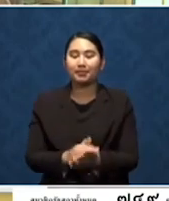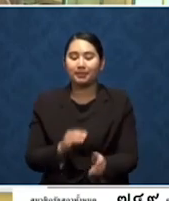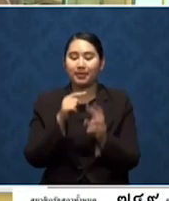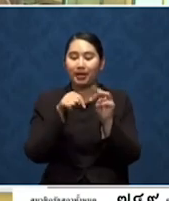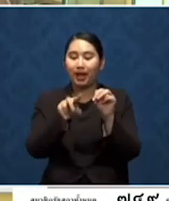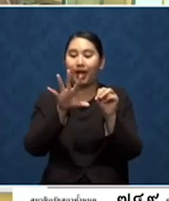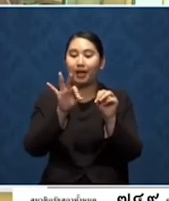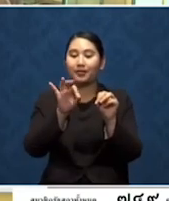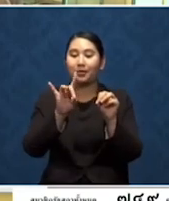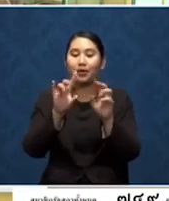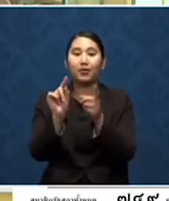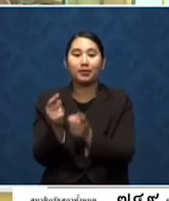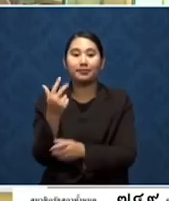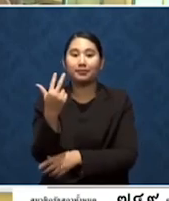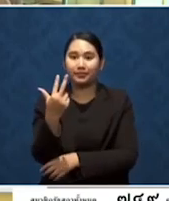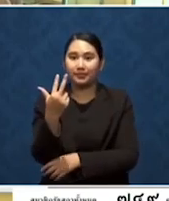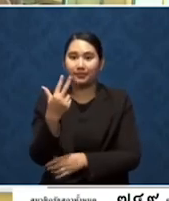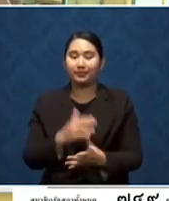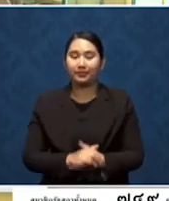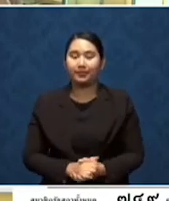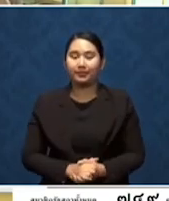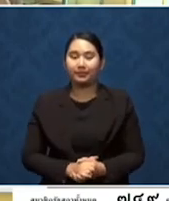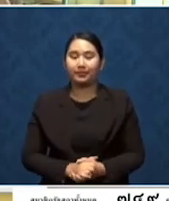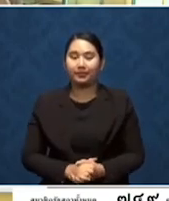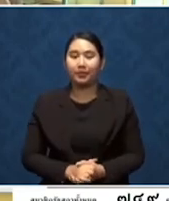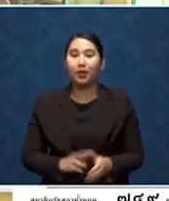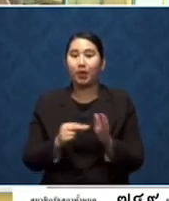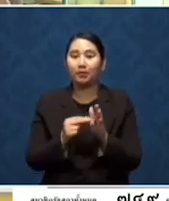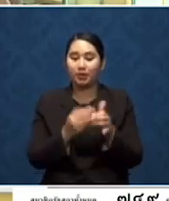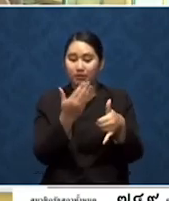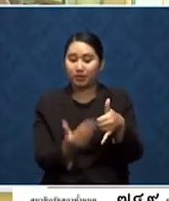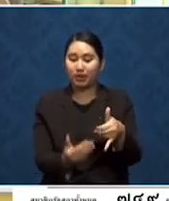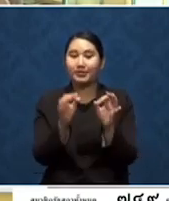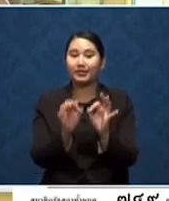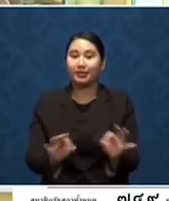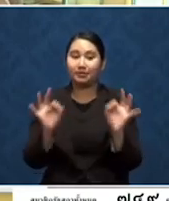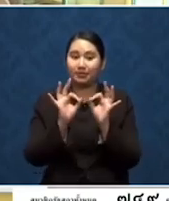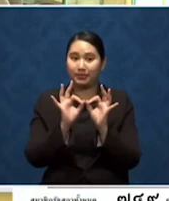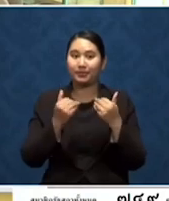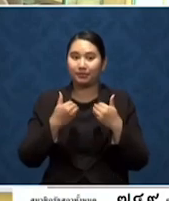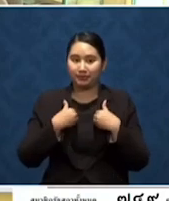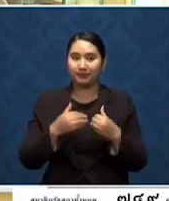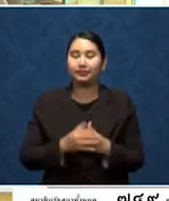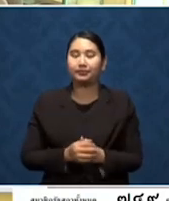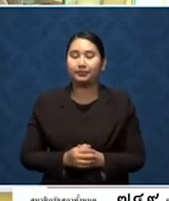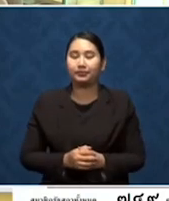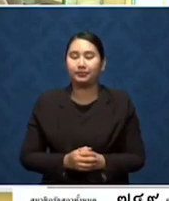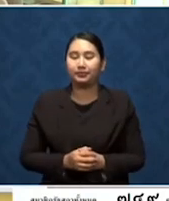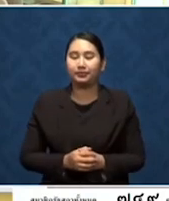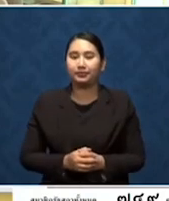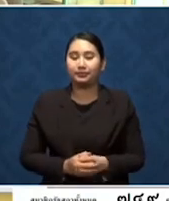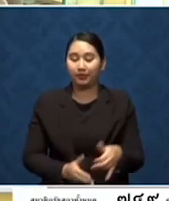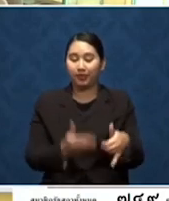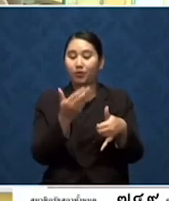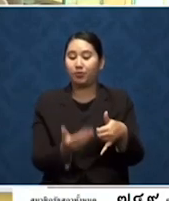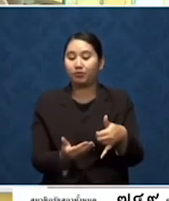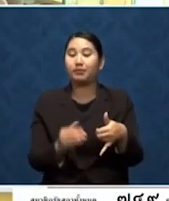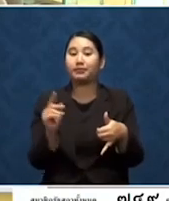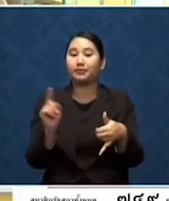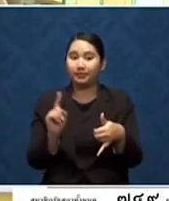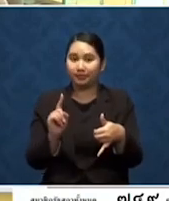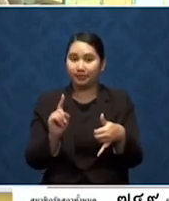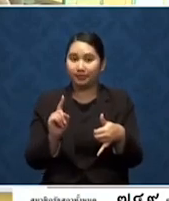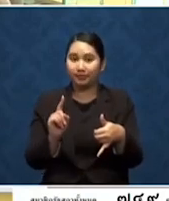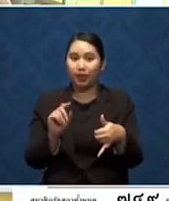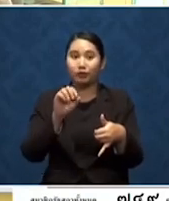วงเล็บ 3นี่เป็นคุณสมบัติสำคัญครับท่านประธานครับคุณสมบัติที่สมาชิก